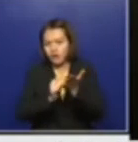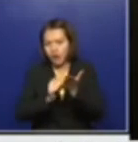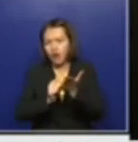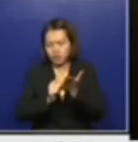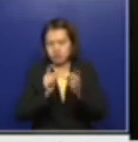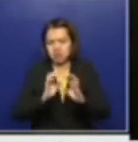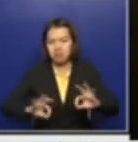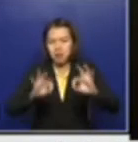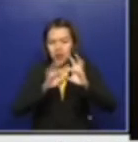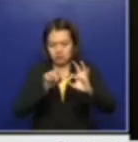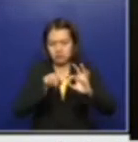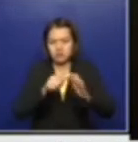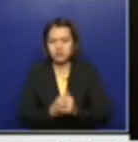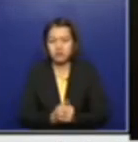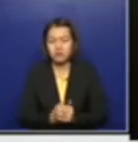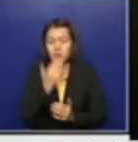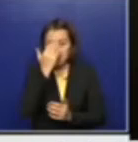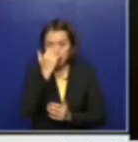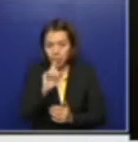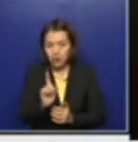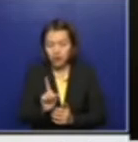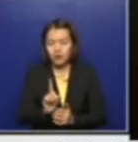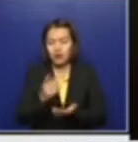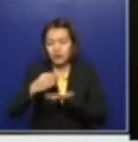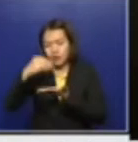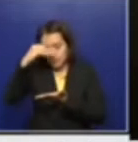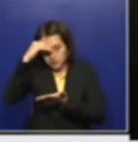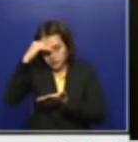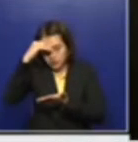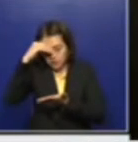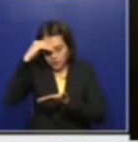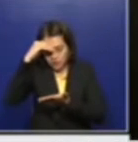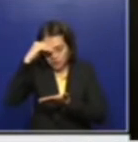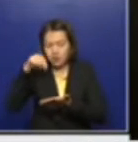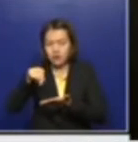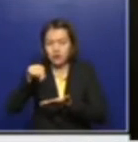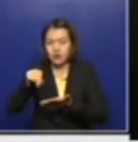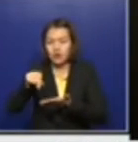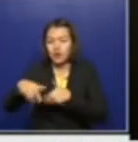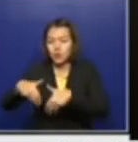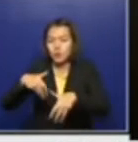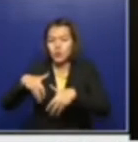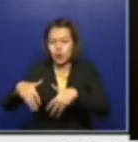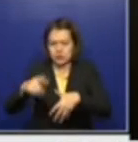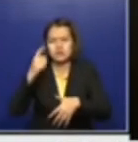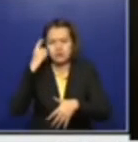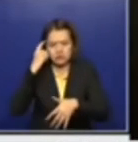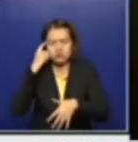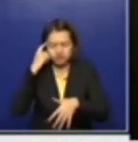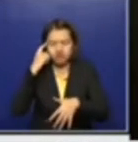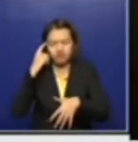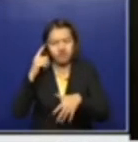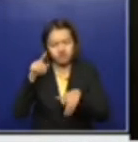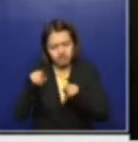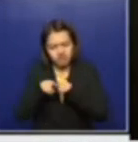ใหญ่ผมคิดว่านอกจากนักเรียนนักศึกษาแล้วประชาชนส่วนใหญ่ก็คิดเช่นกันน